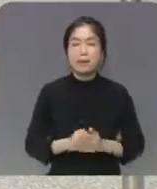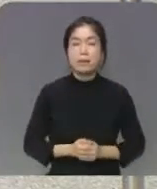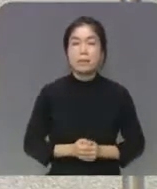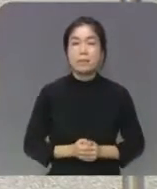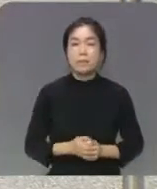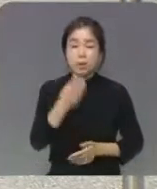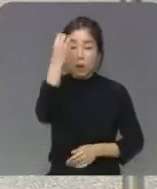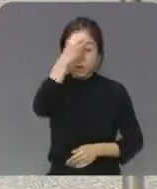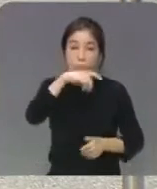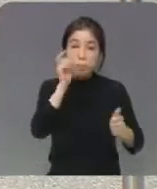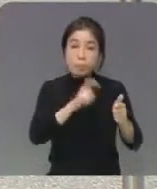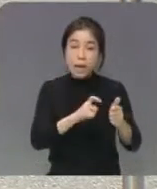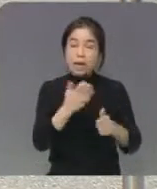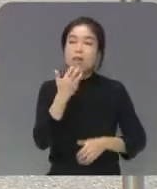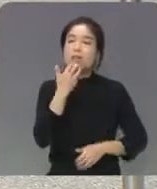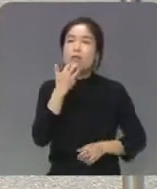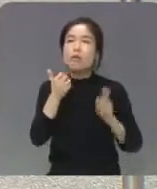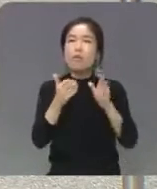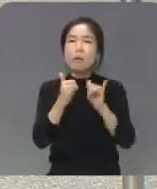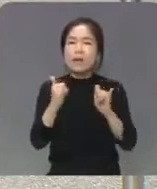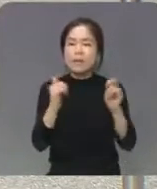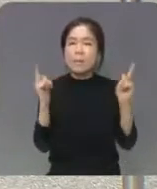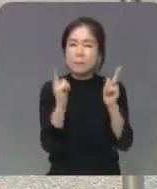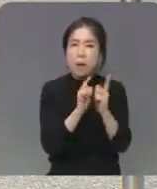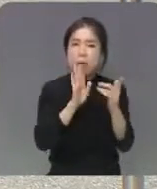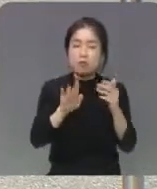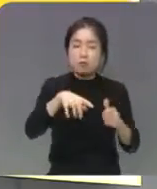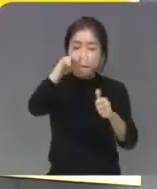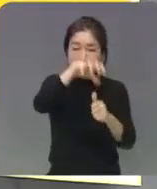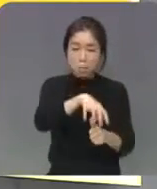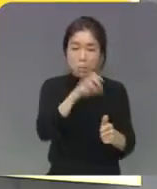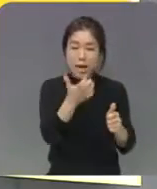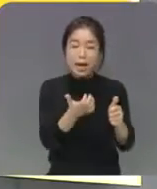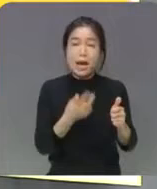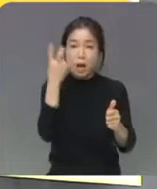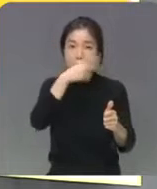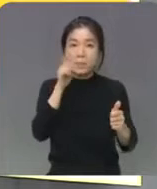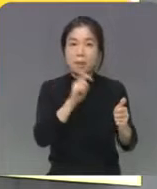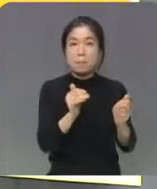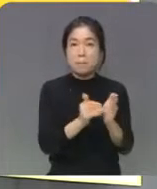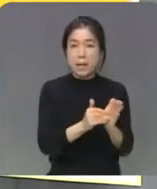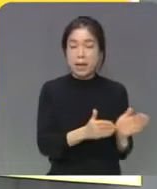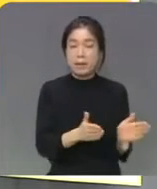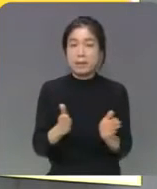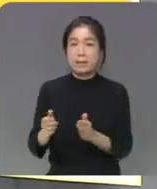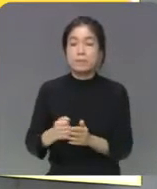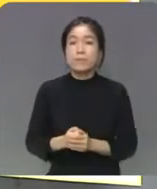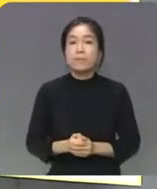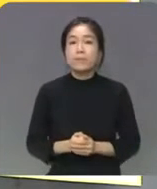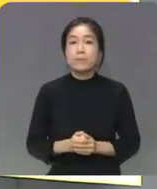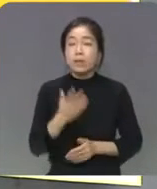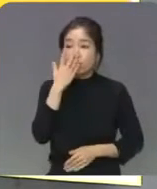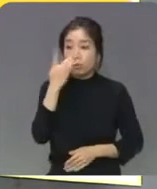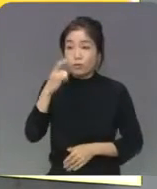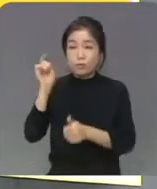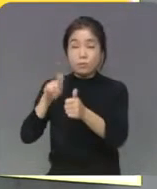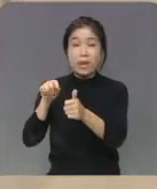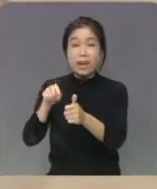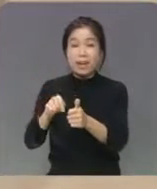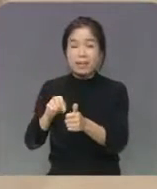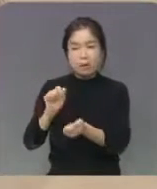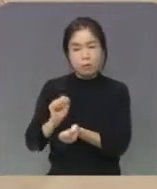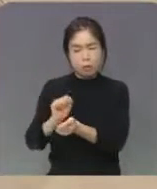홍이 확인 자는 서울의 확진 자를 접촉한 뒤 경리회계 전 검사에서 확진 판정을 받았습니다 순천 아끼자는